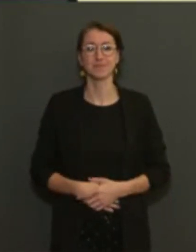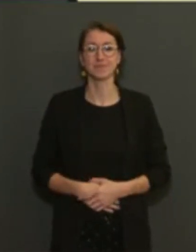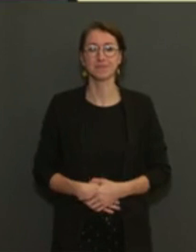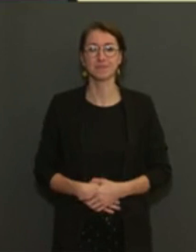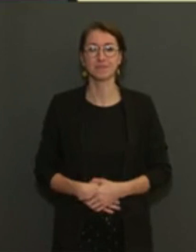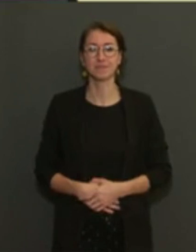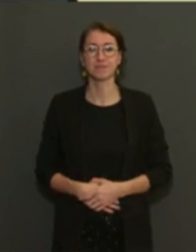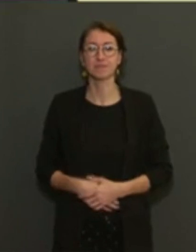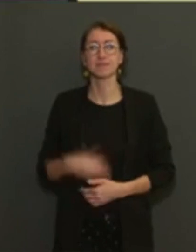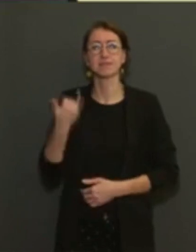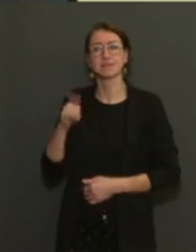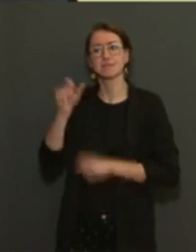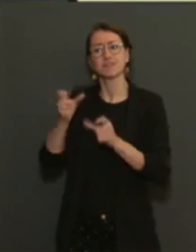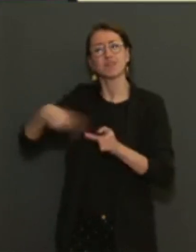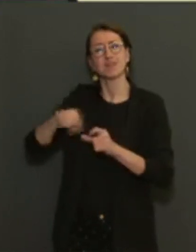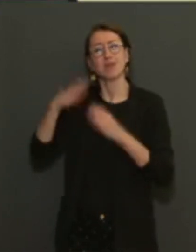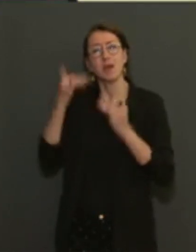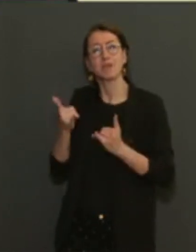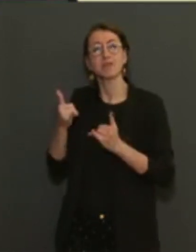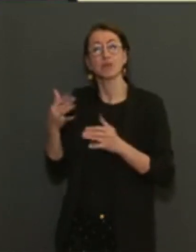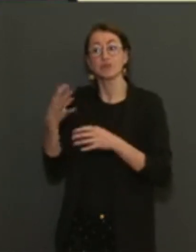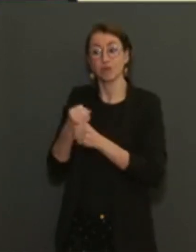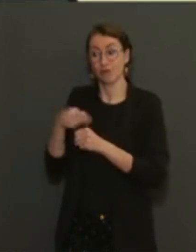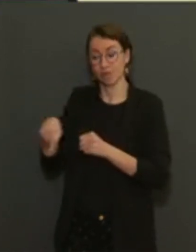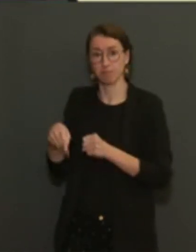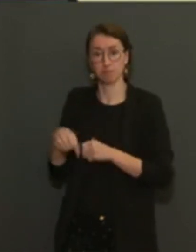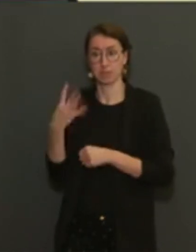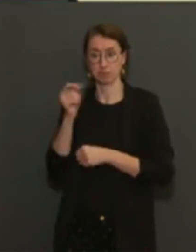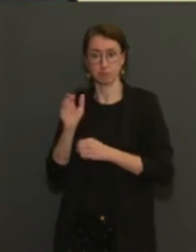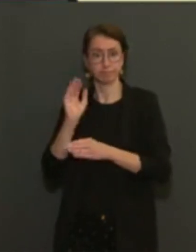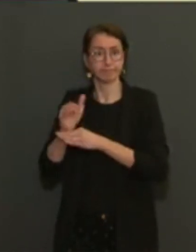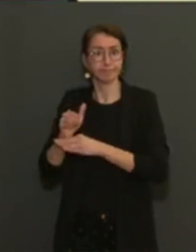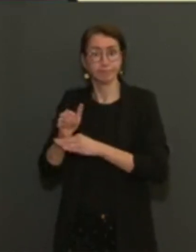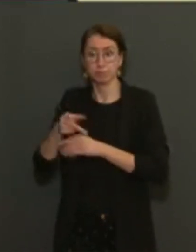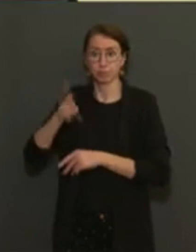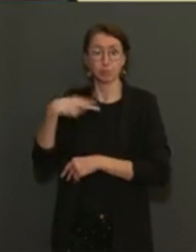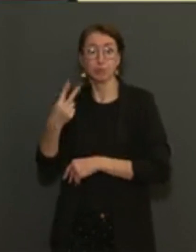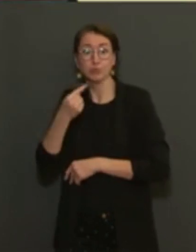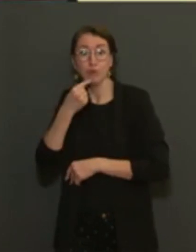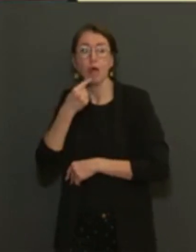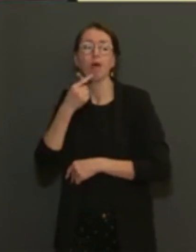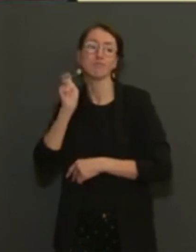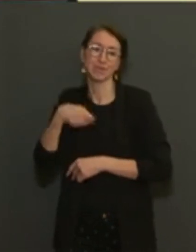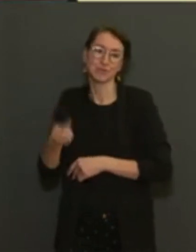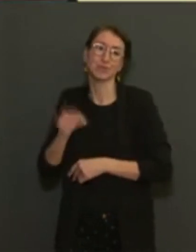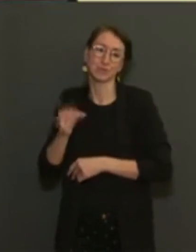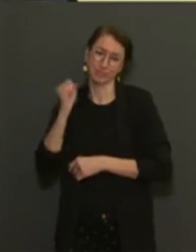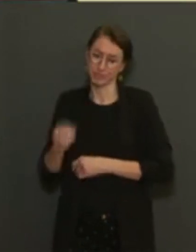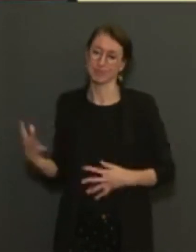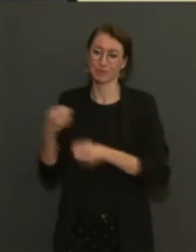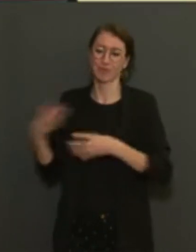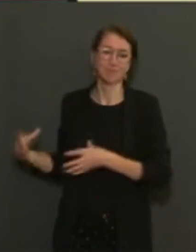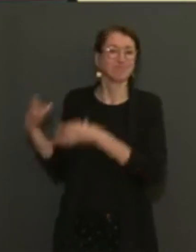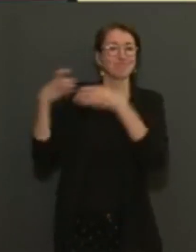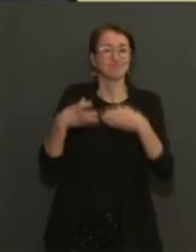de 4 personnes de plus de 12 ans, vous pouvez bien sûr toujours vous promener ensemble. Alors malgré toutes